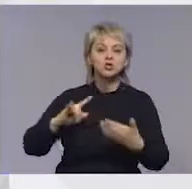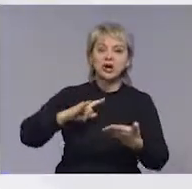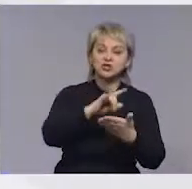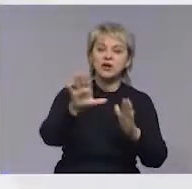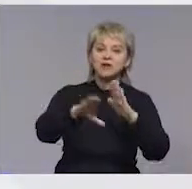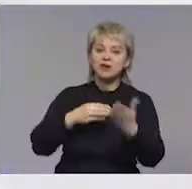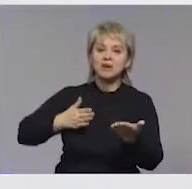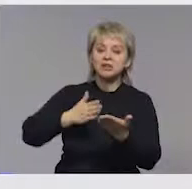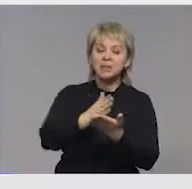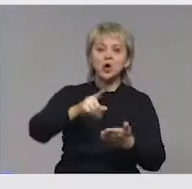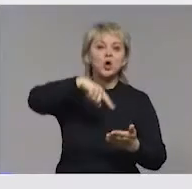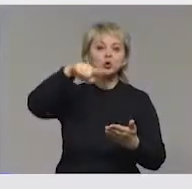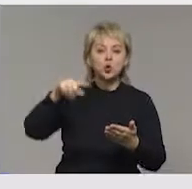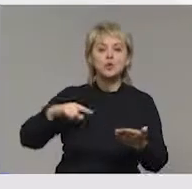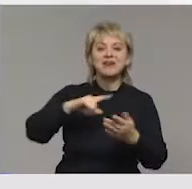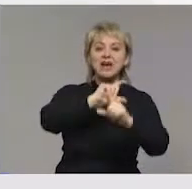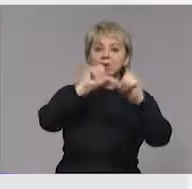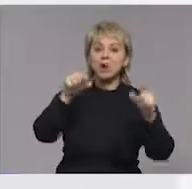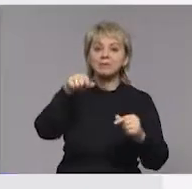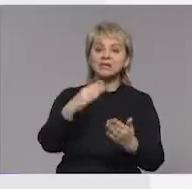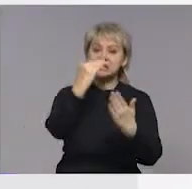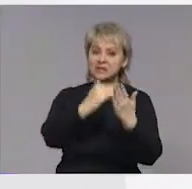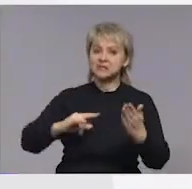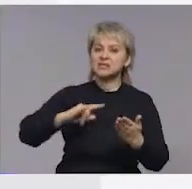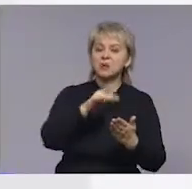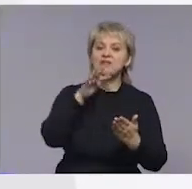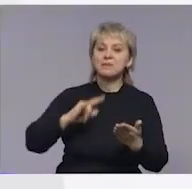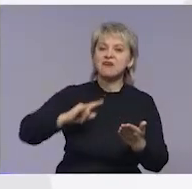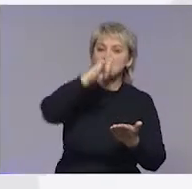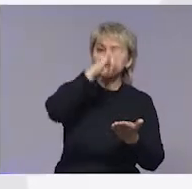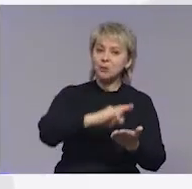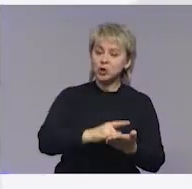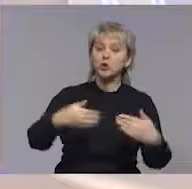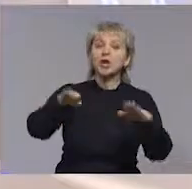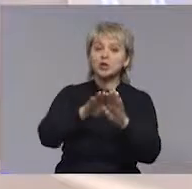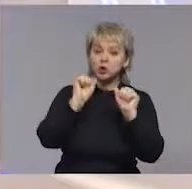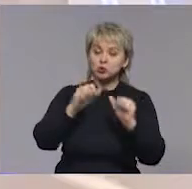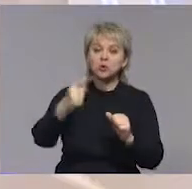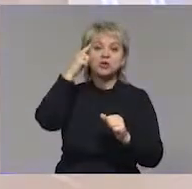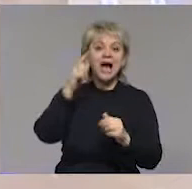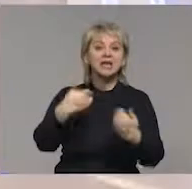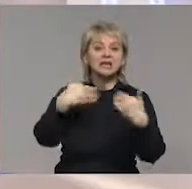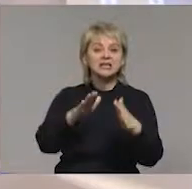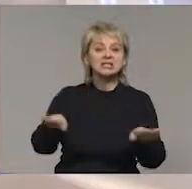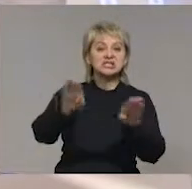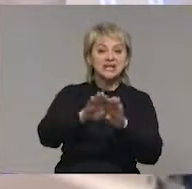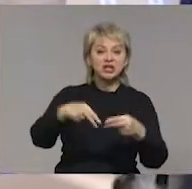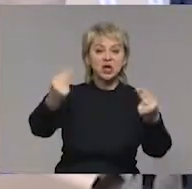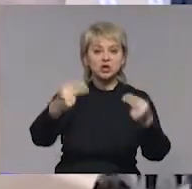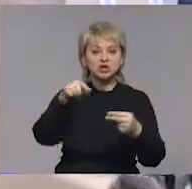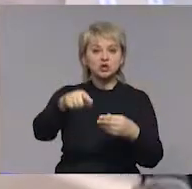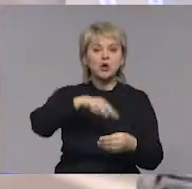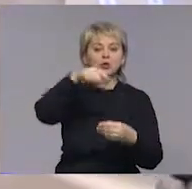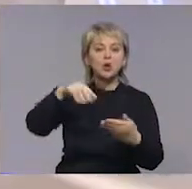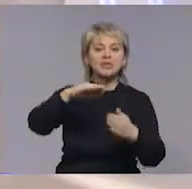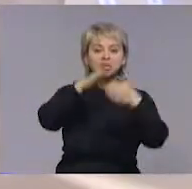по выбранному направлению. Номер, авиакомпанию, тип самолета, время вылета и прилета. Также можно узнать об открытии, закрытии регистрации